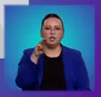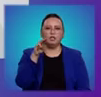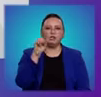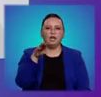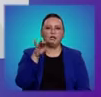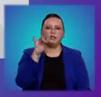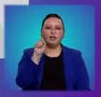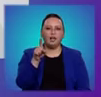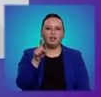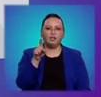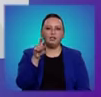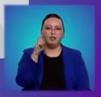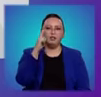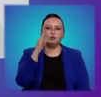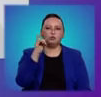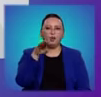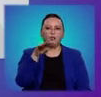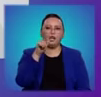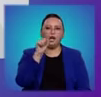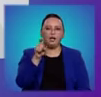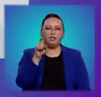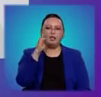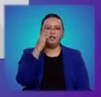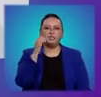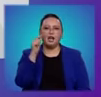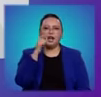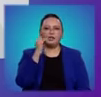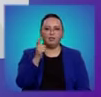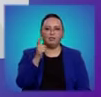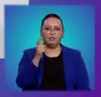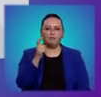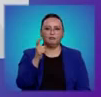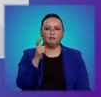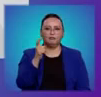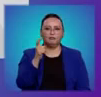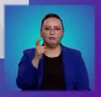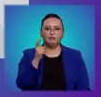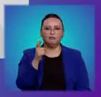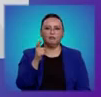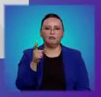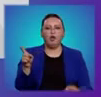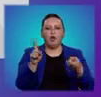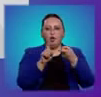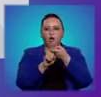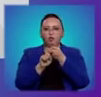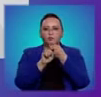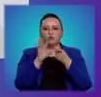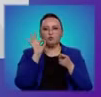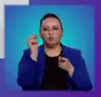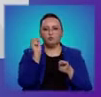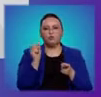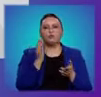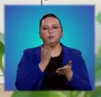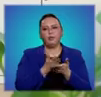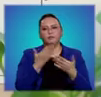татрах, цутгах, шагах. За, холбоо үгсийг ийхүү монгол бичигт